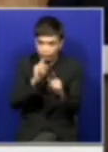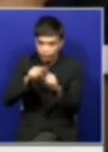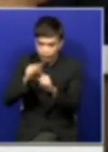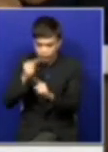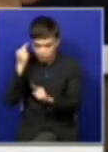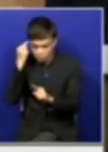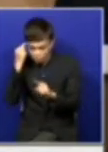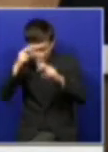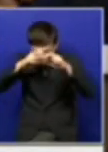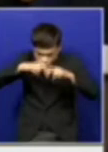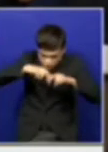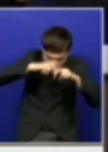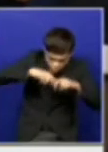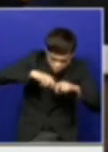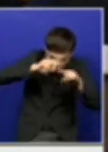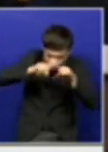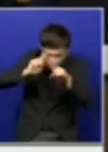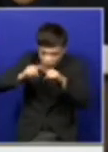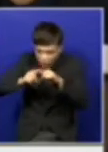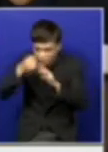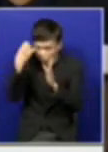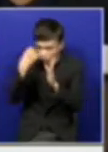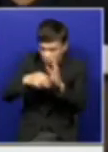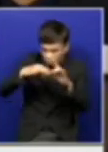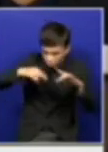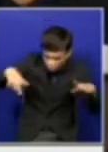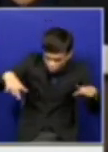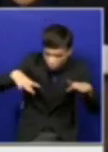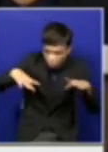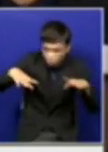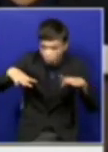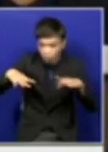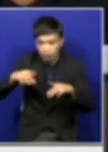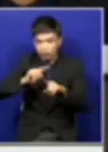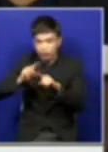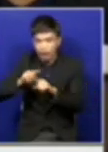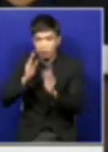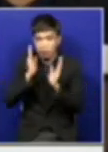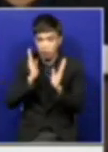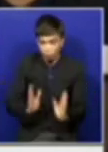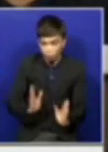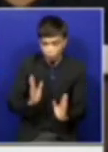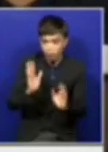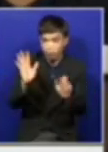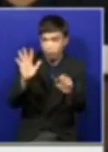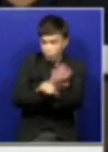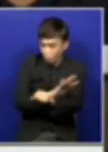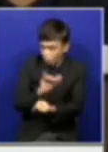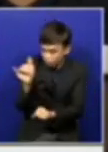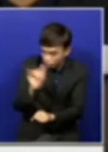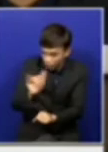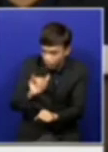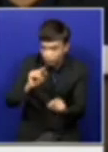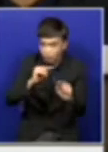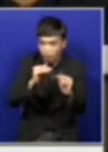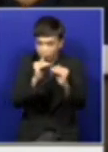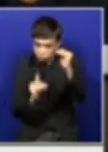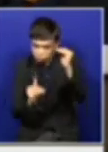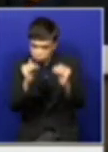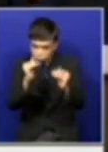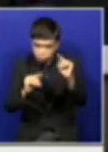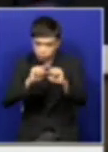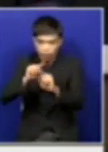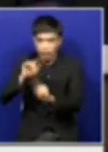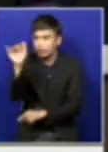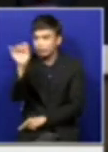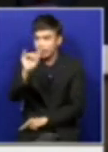มีการหลุดมากผิดพลาดมากหลายคนเข้าไม่ถึงนะครับอยากจะให้เปิดโอกาส